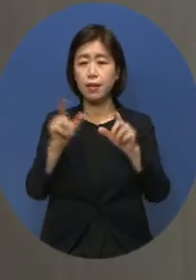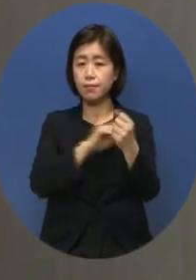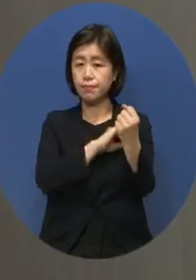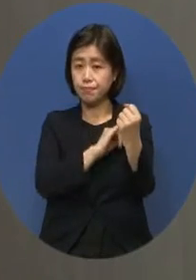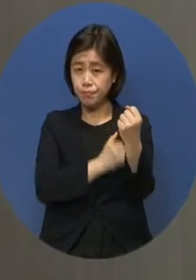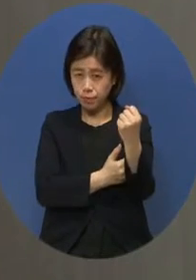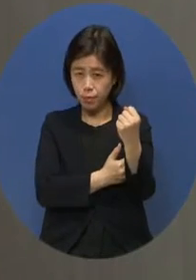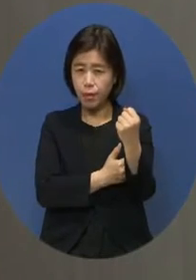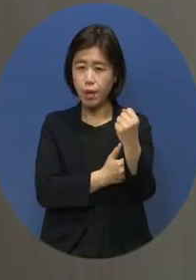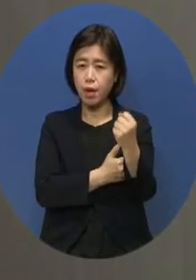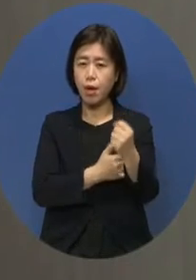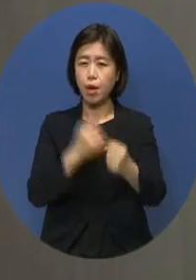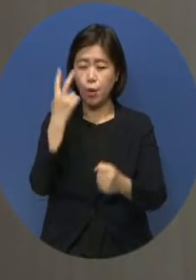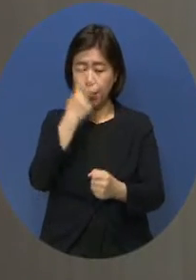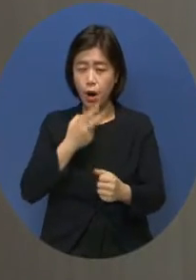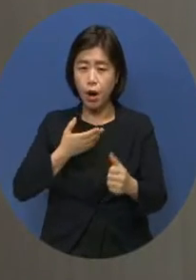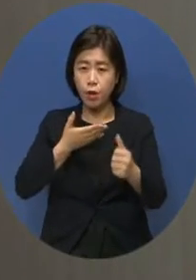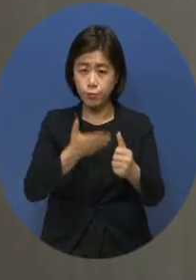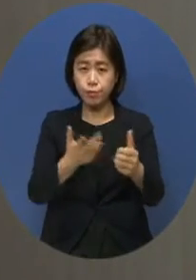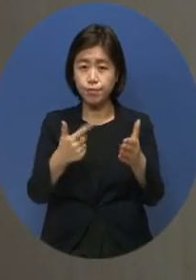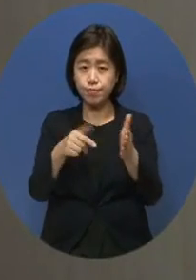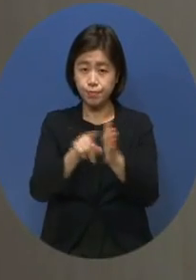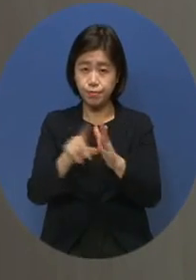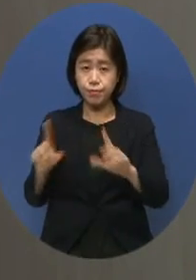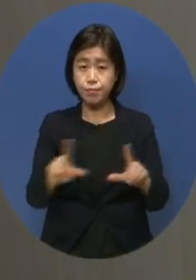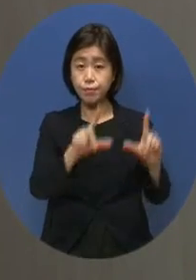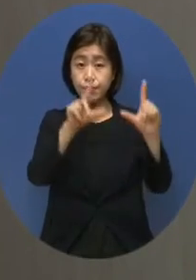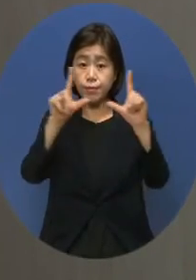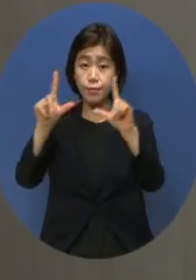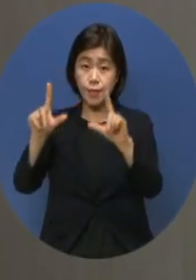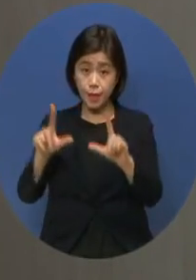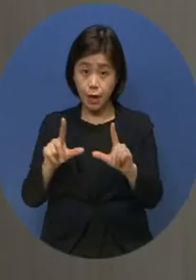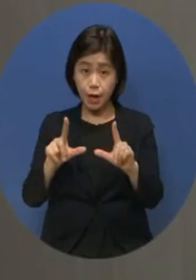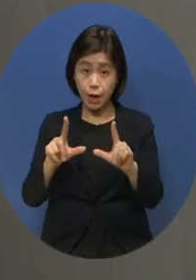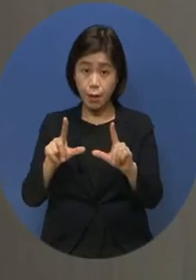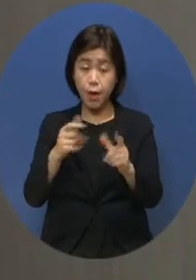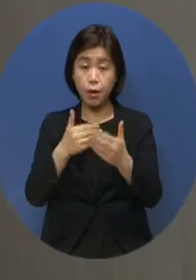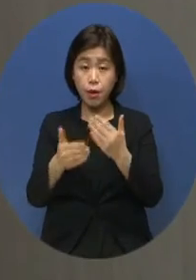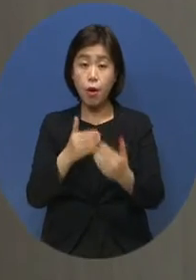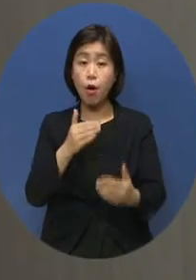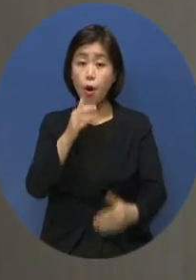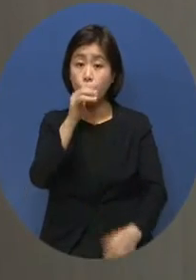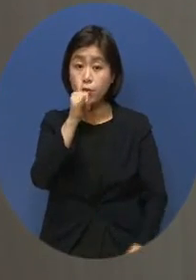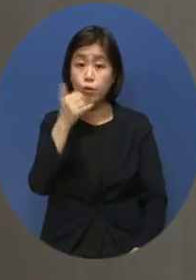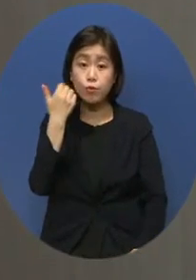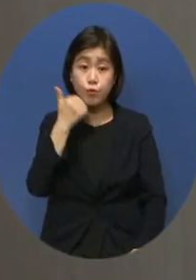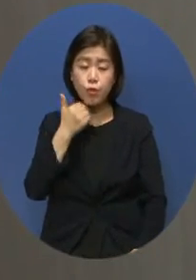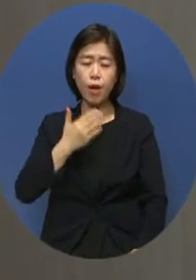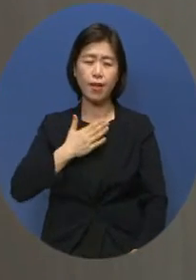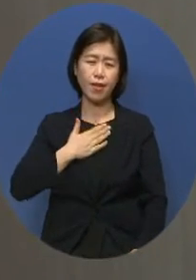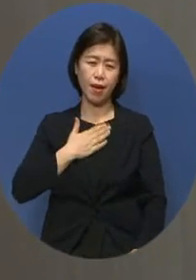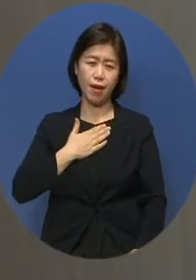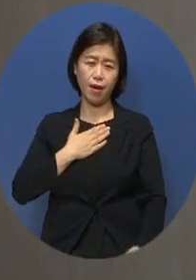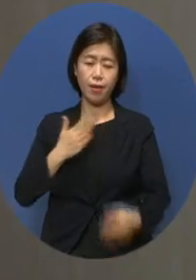위해서 그 함께하는 삶을 몸으로 알고 있는 사람이 내가 국회에 가서 필요한